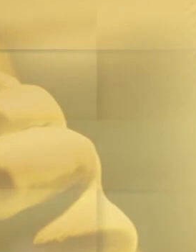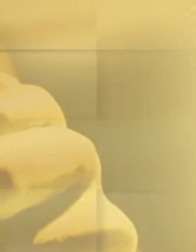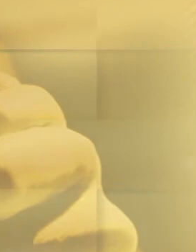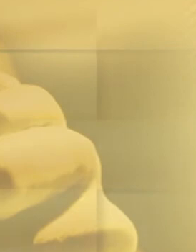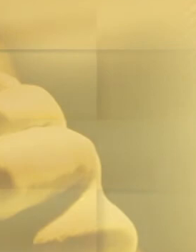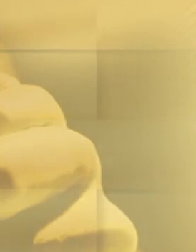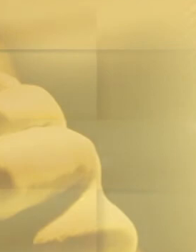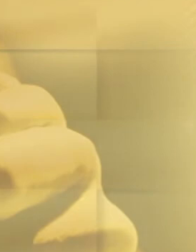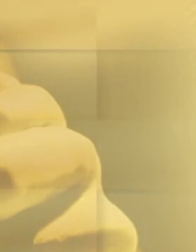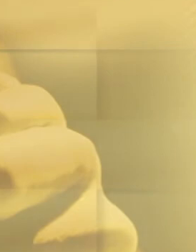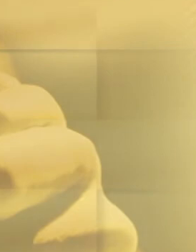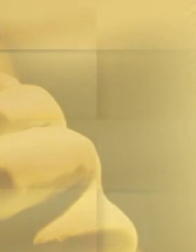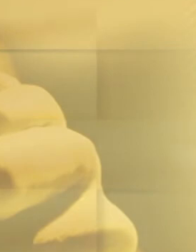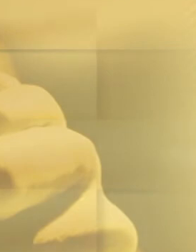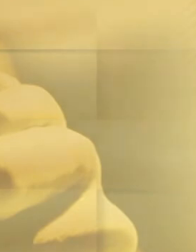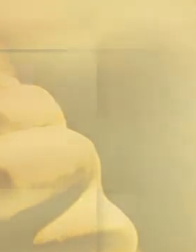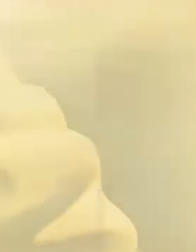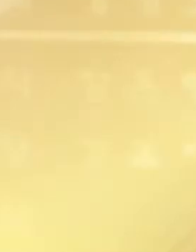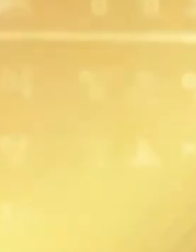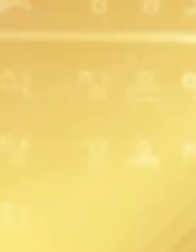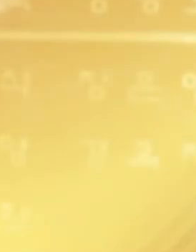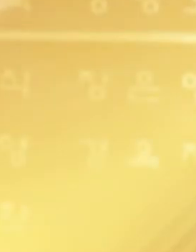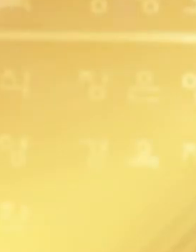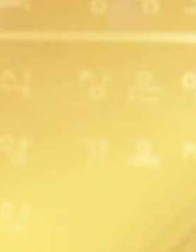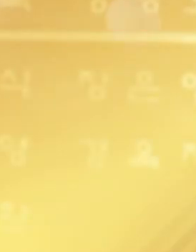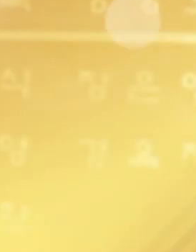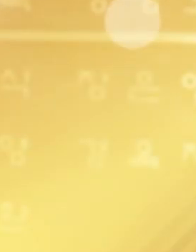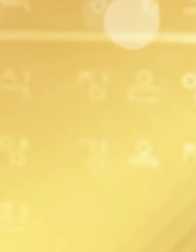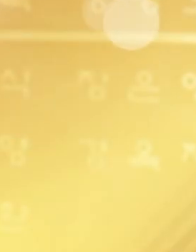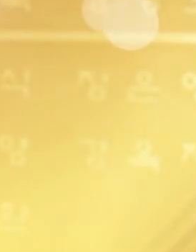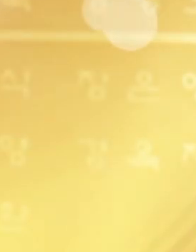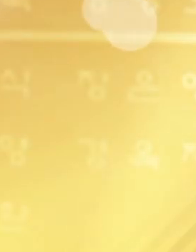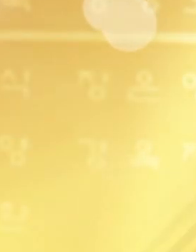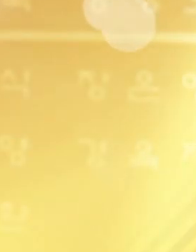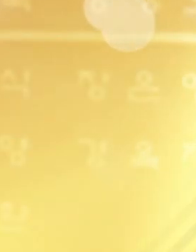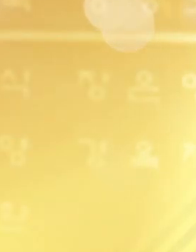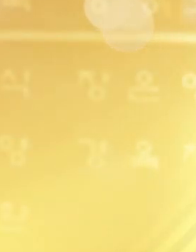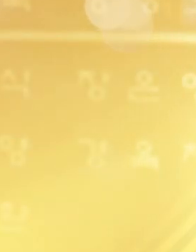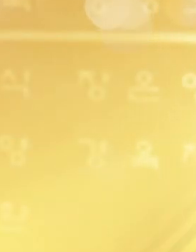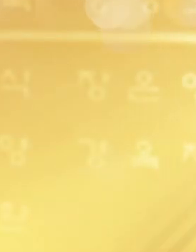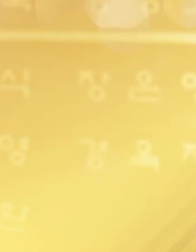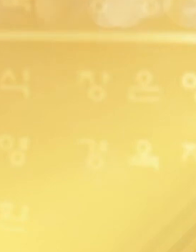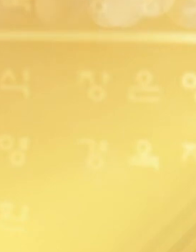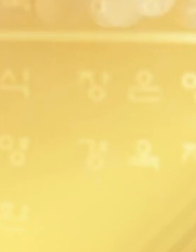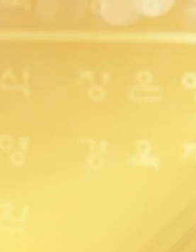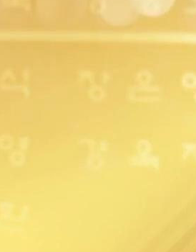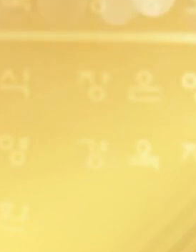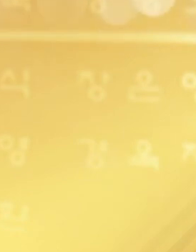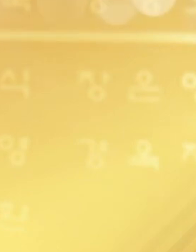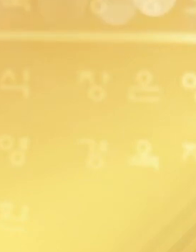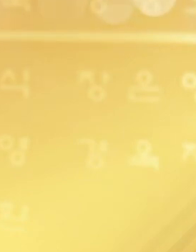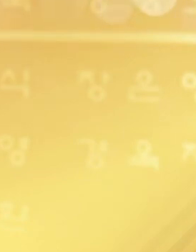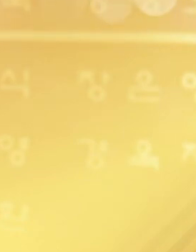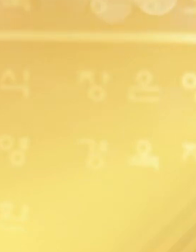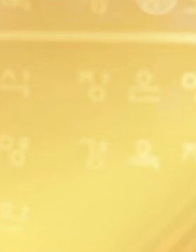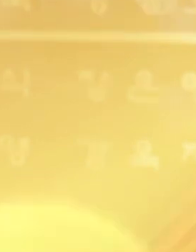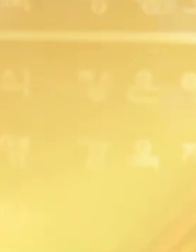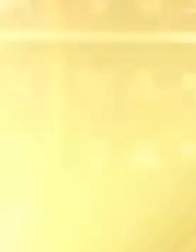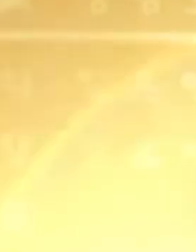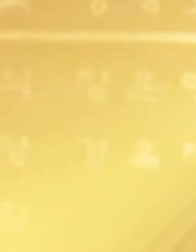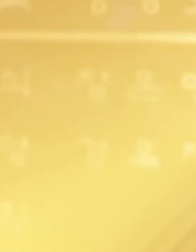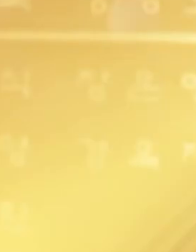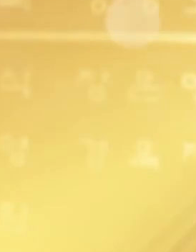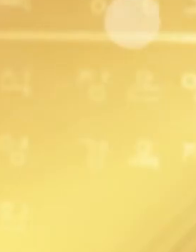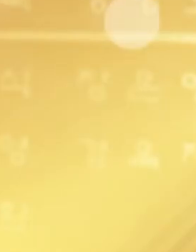100만인 기도 운동을 통해 보내주신 후원금은 국내는 물론 전 세계를 향한 CTS의 영상 선교 사역을 위해